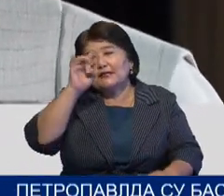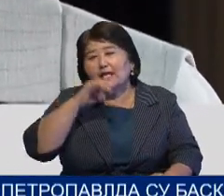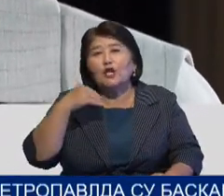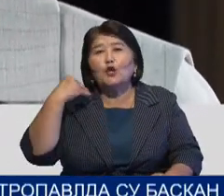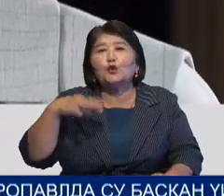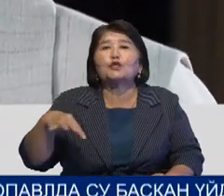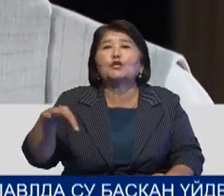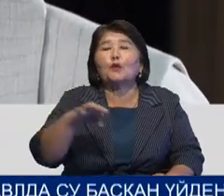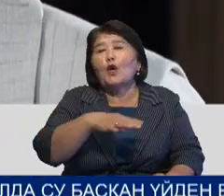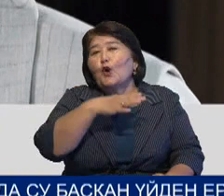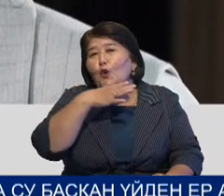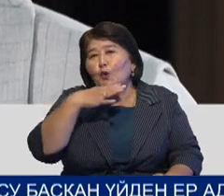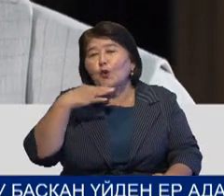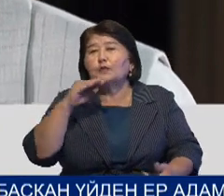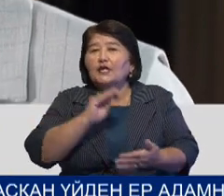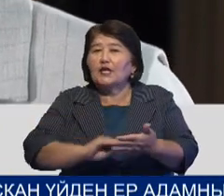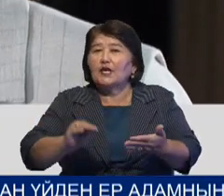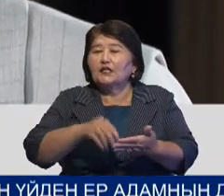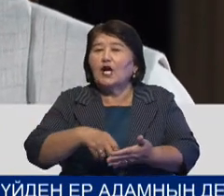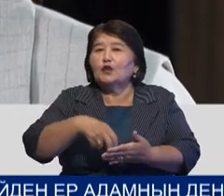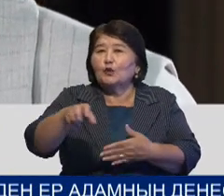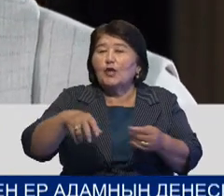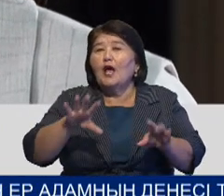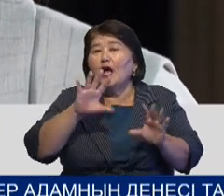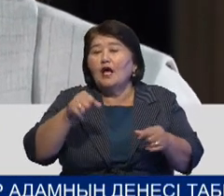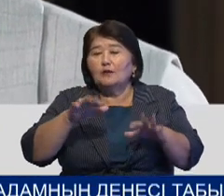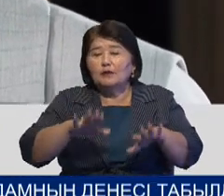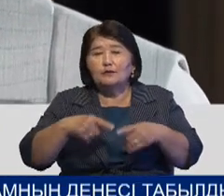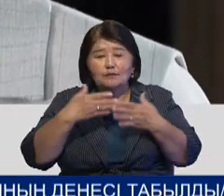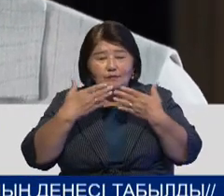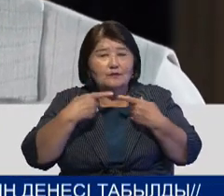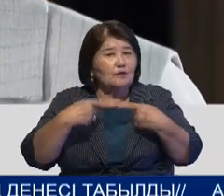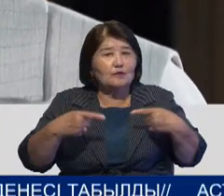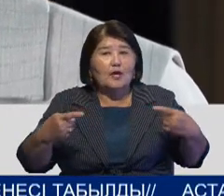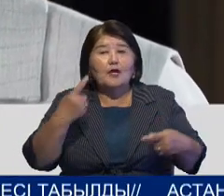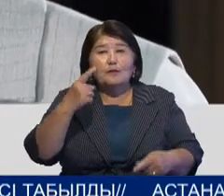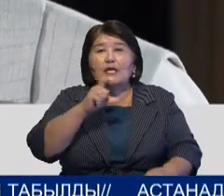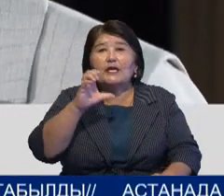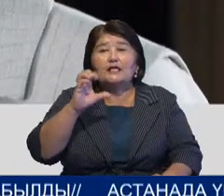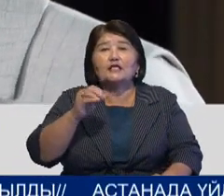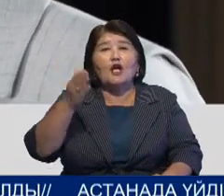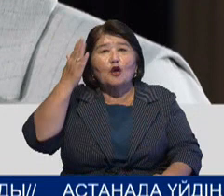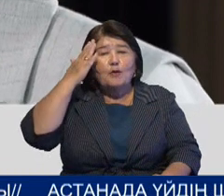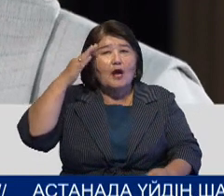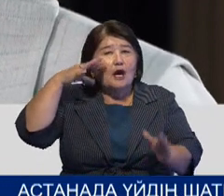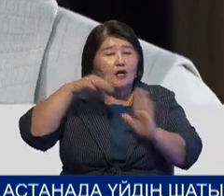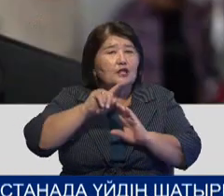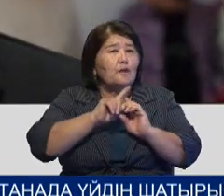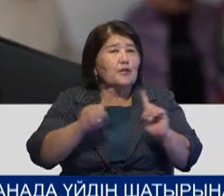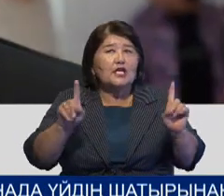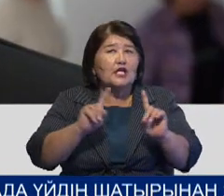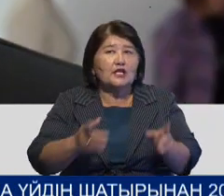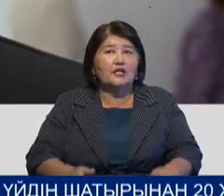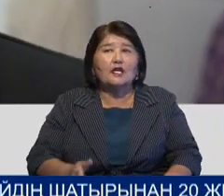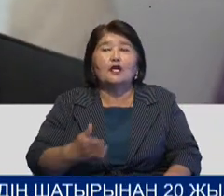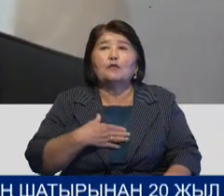Түркістан облысынан көптеген жазбалар келді. Әр бірінің орны бөлек, бір эссенің мазмұны бірінен ерекше.